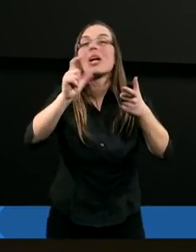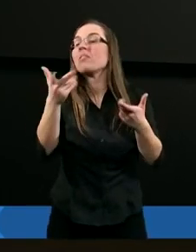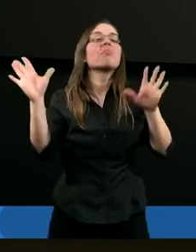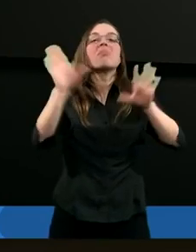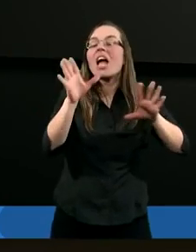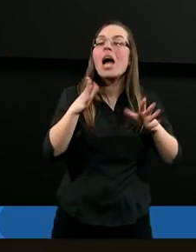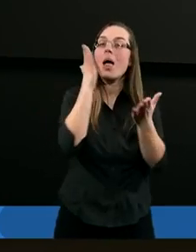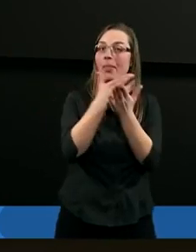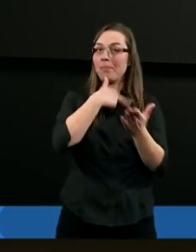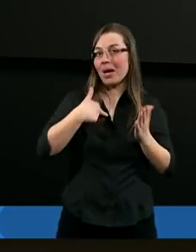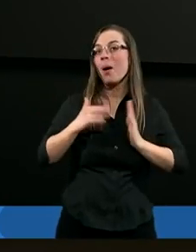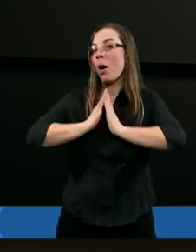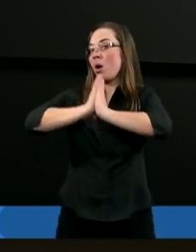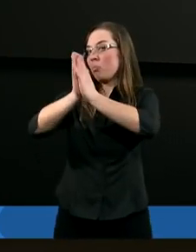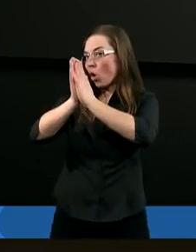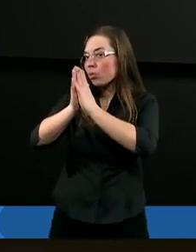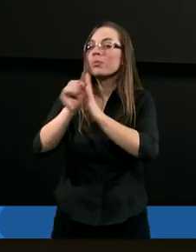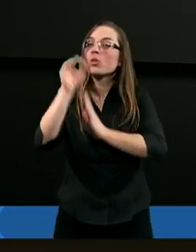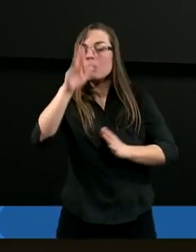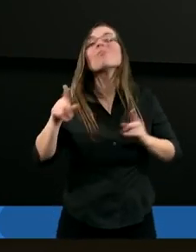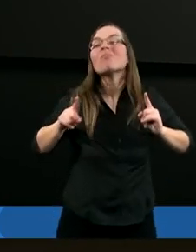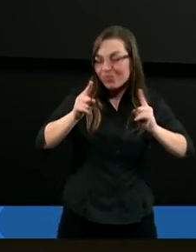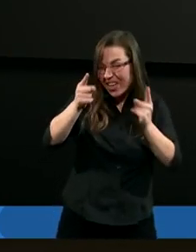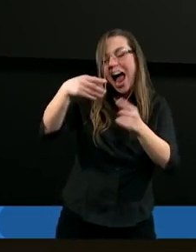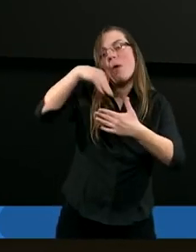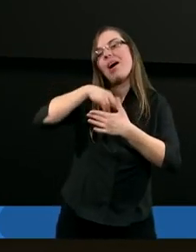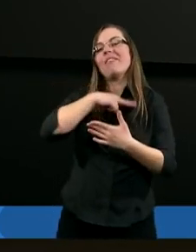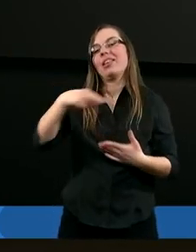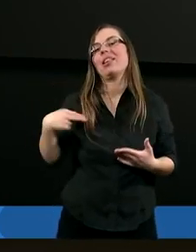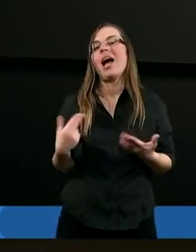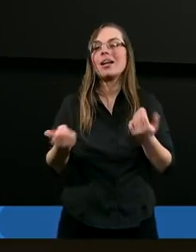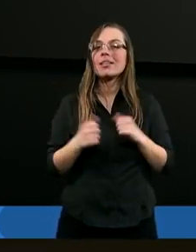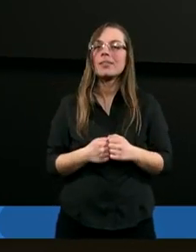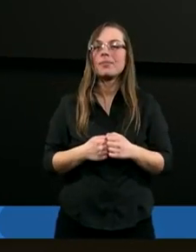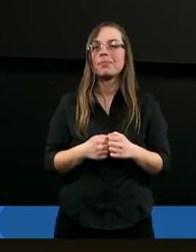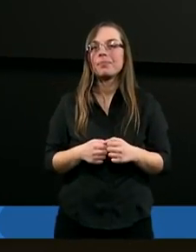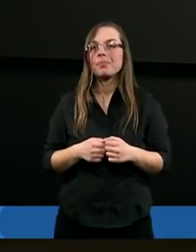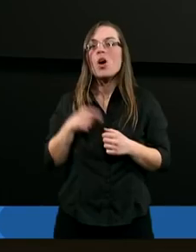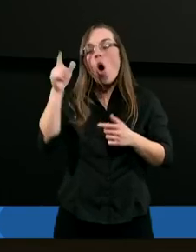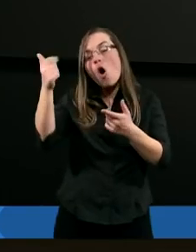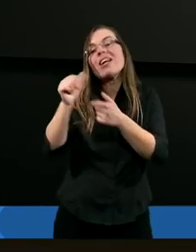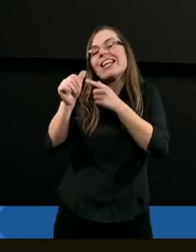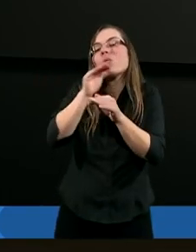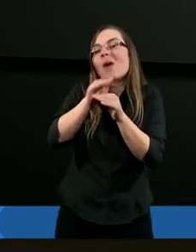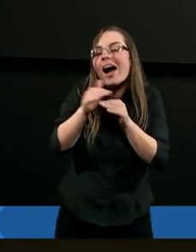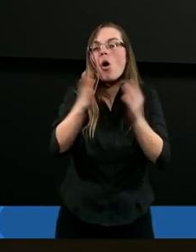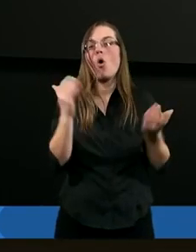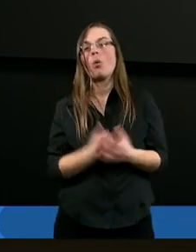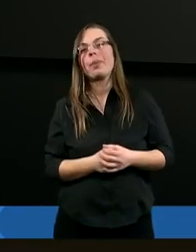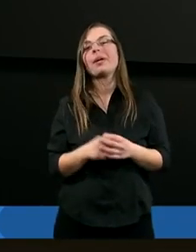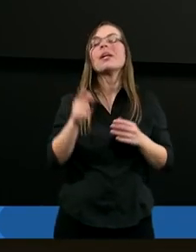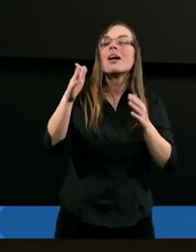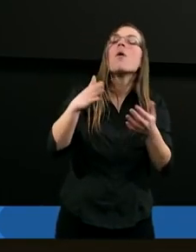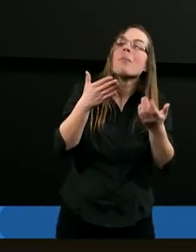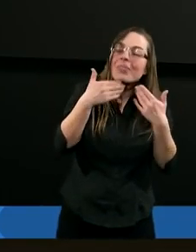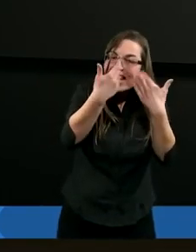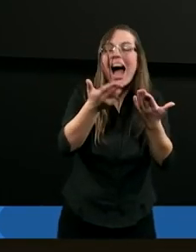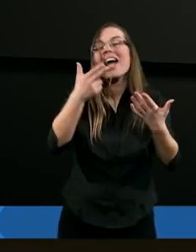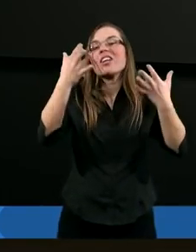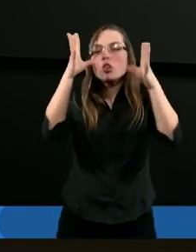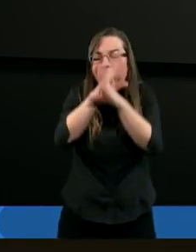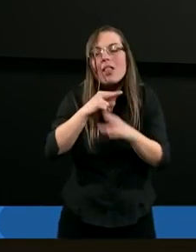Tylko gdy Go poprosimy, to działa. On zachowuje naszą